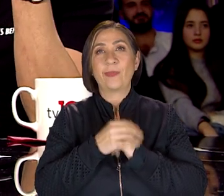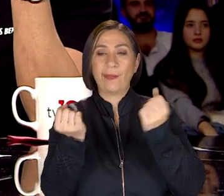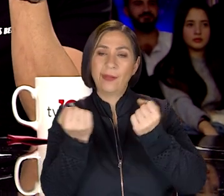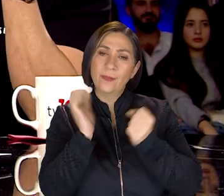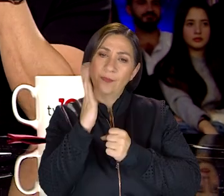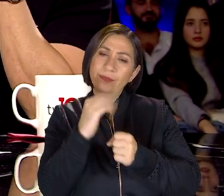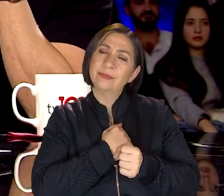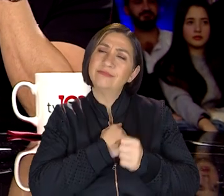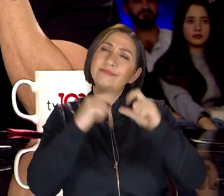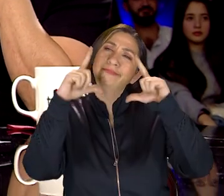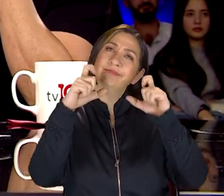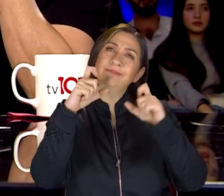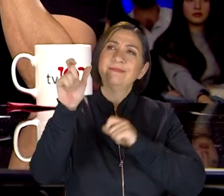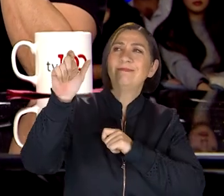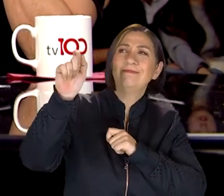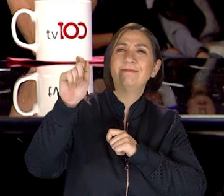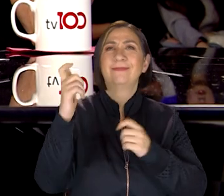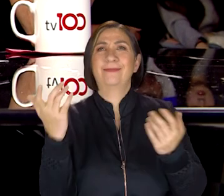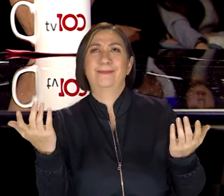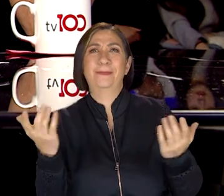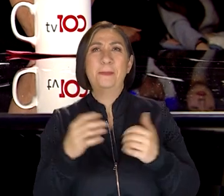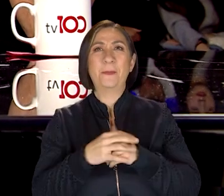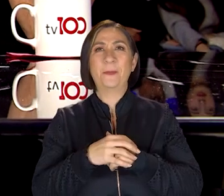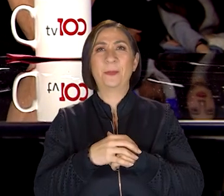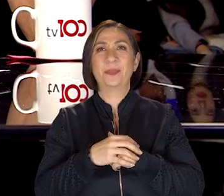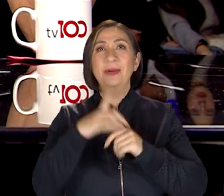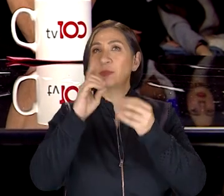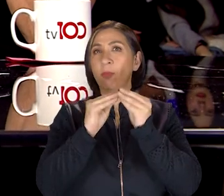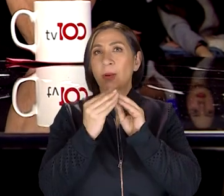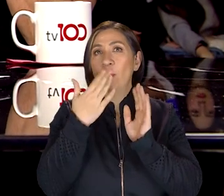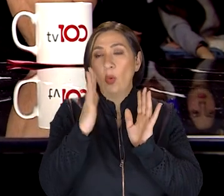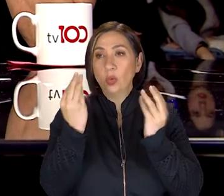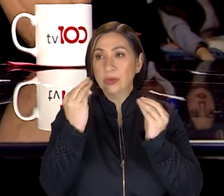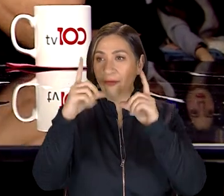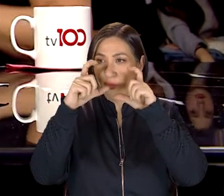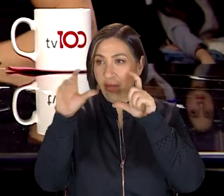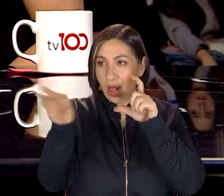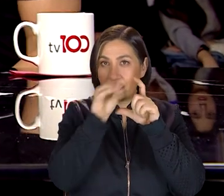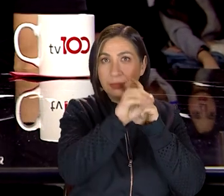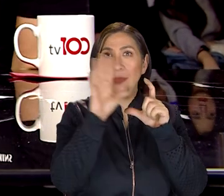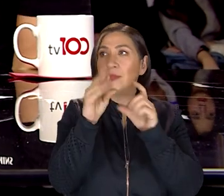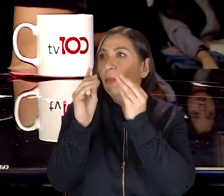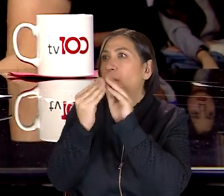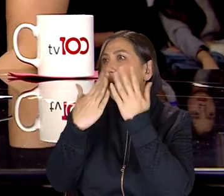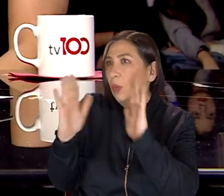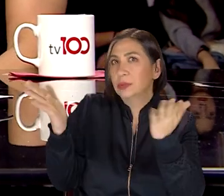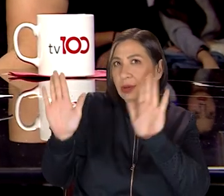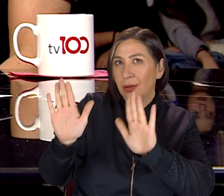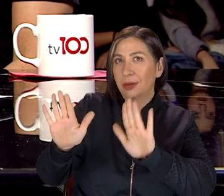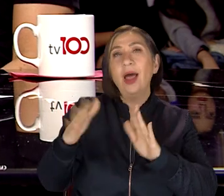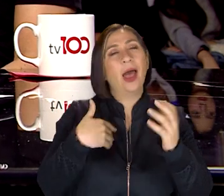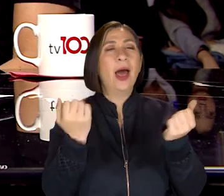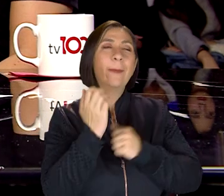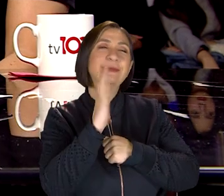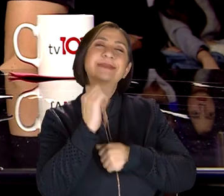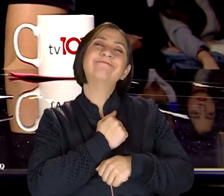Arabada giderken çekmiş onu bir selfie. Bir problem yok. Ben güzel fotoğraflarını koyuyorum ayol. Evet, okey. Ya arabada giderken